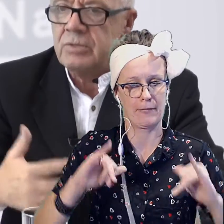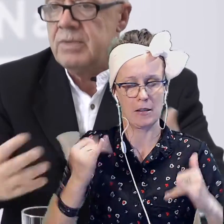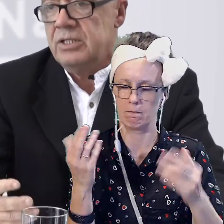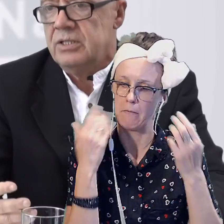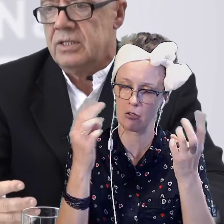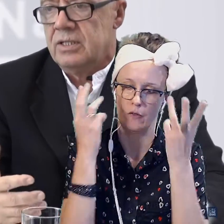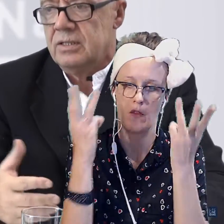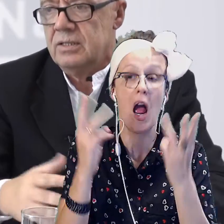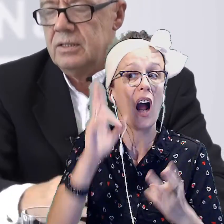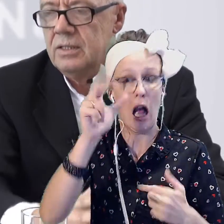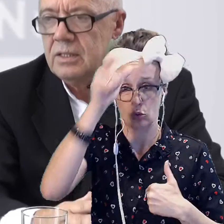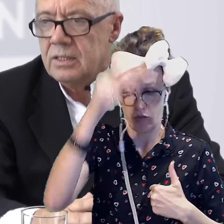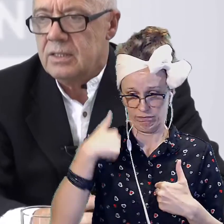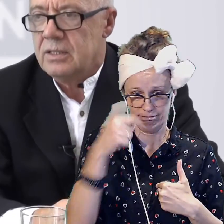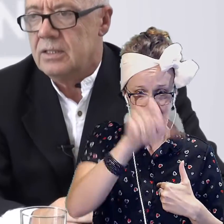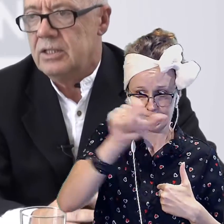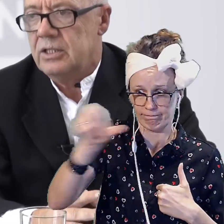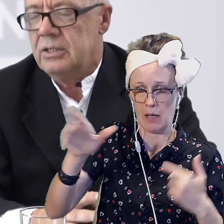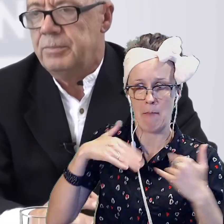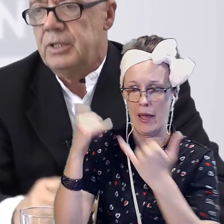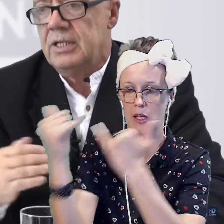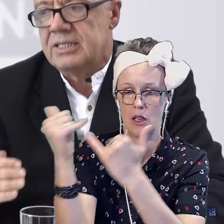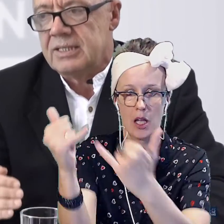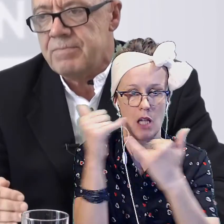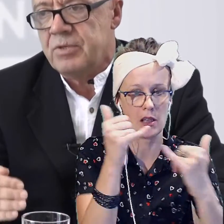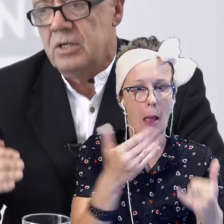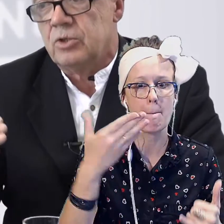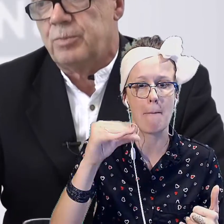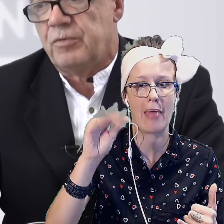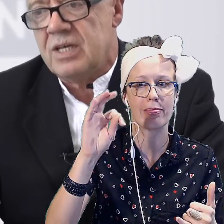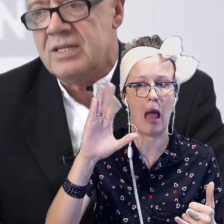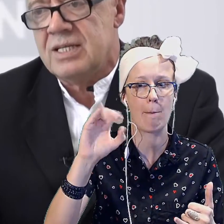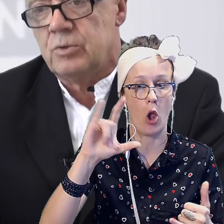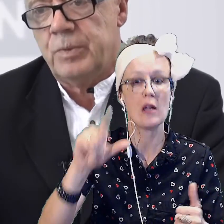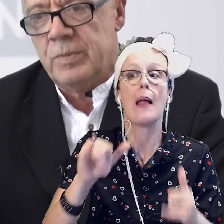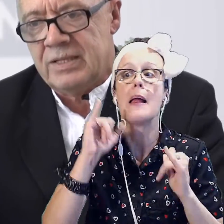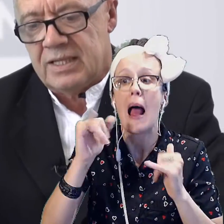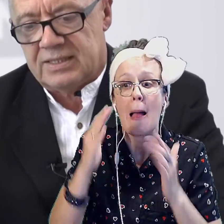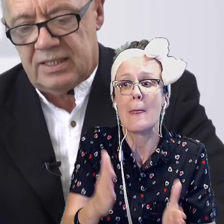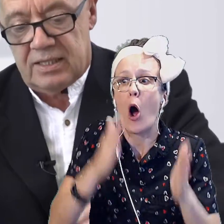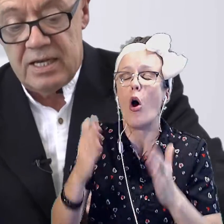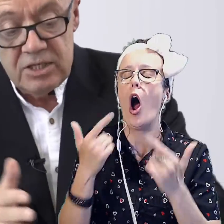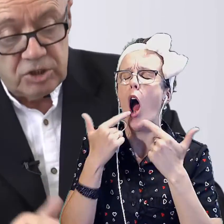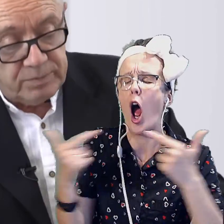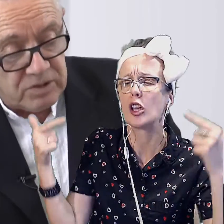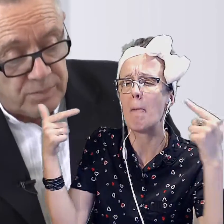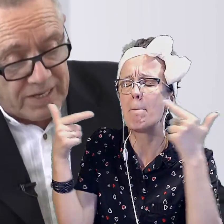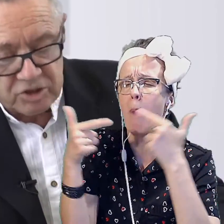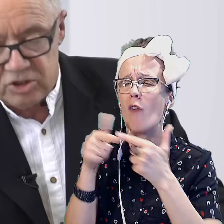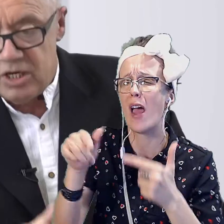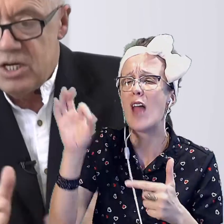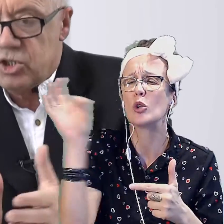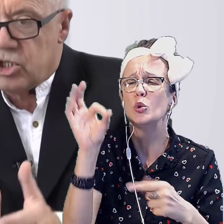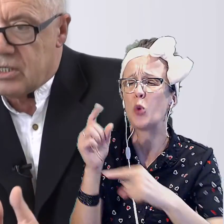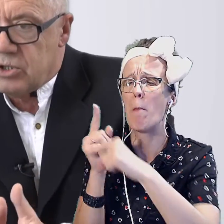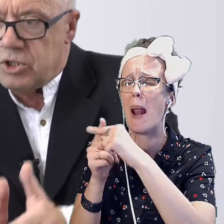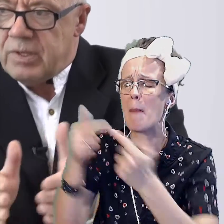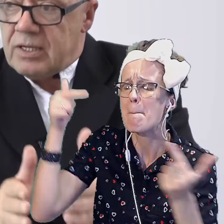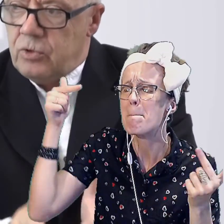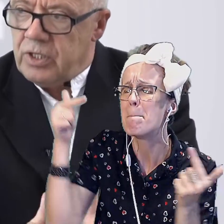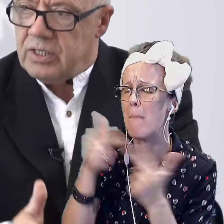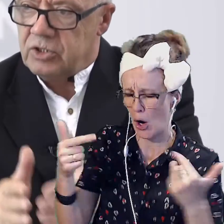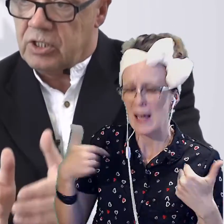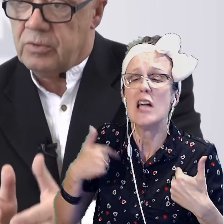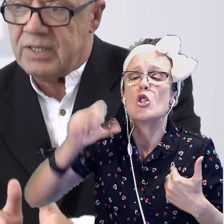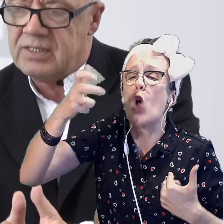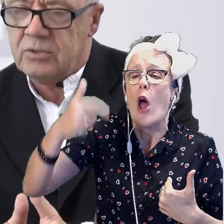każdy ma inne i i następnie odpowiednia suplementacja żeby zobaczyć czego